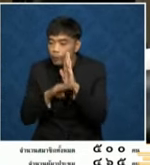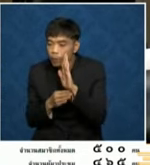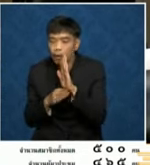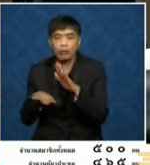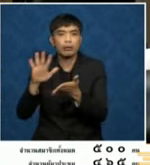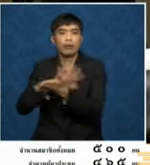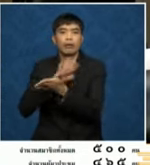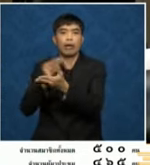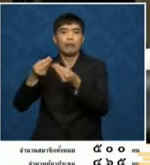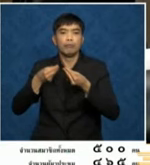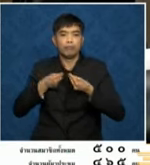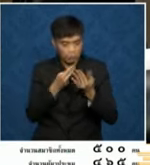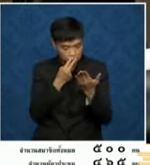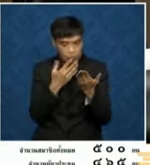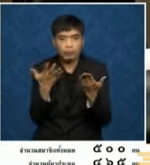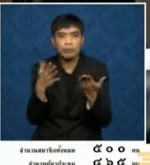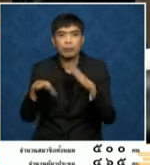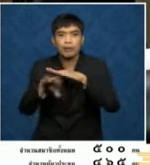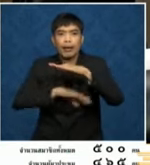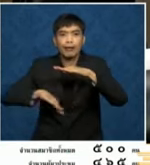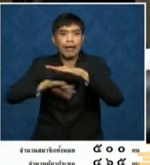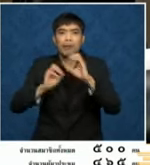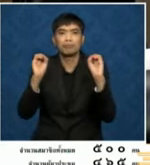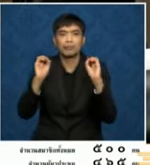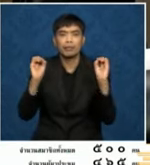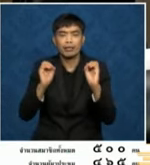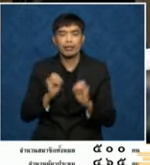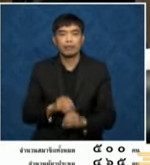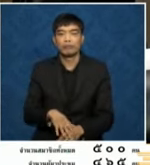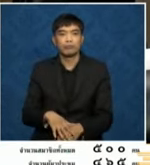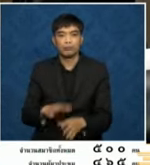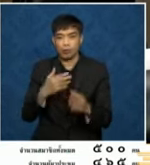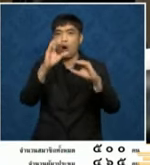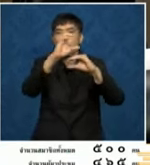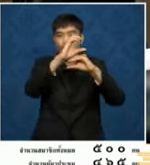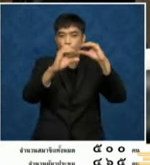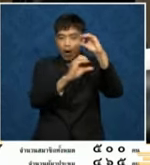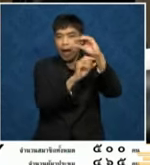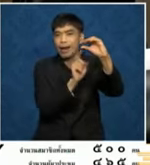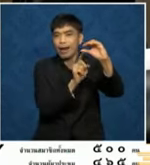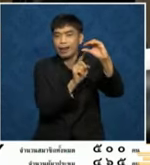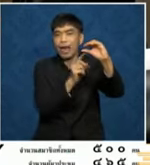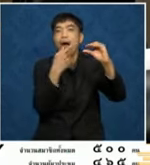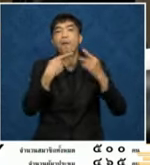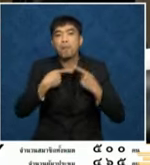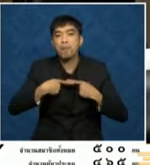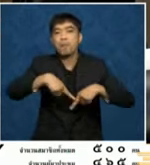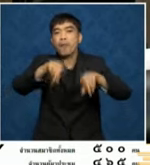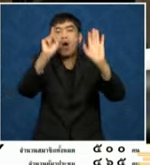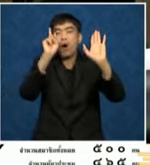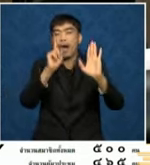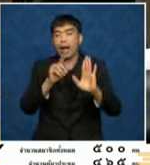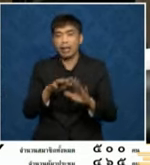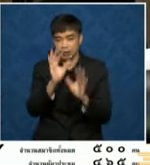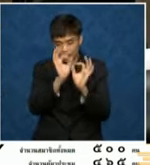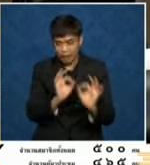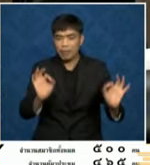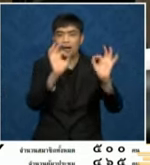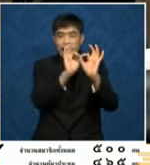กสารแล้วผมจะปล่อยให้โครงการที่เกี่ยวข้องกับสถาบันหลักของชาติสถาบันอันเป็นที่เคารพรักของพี่น้องประชาช